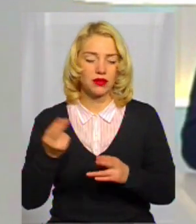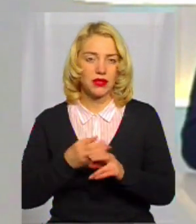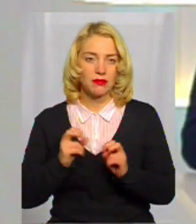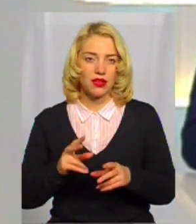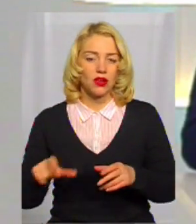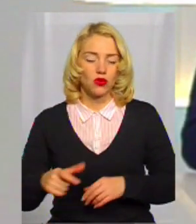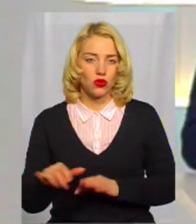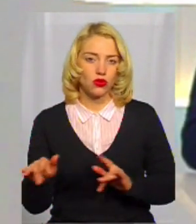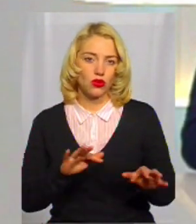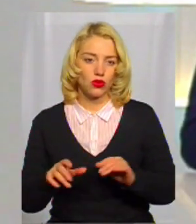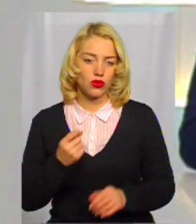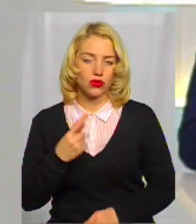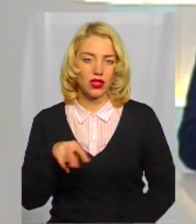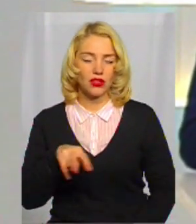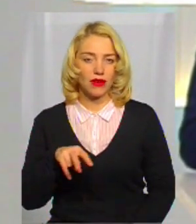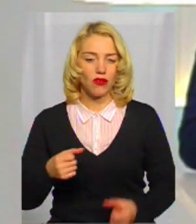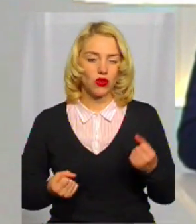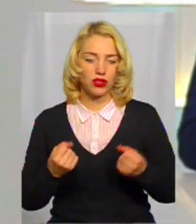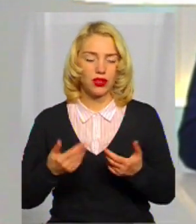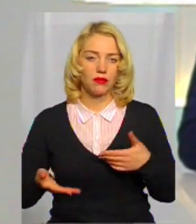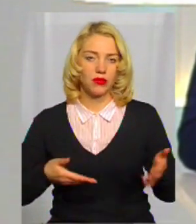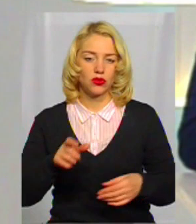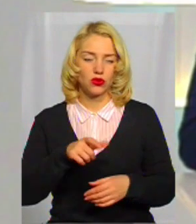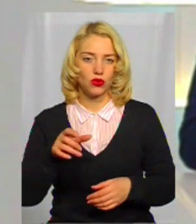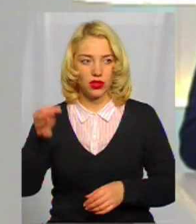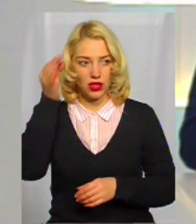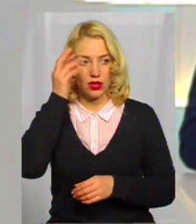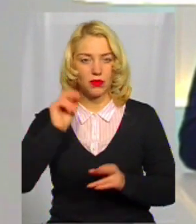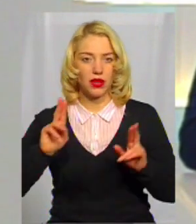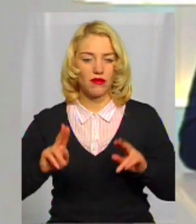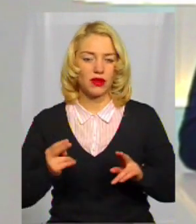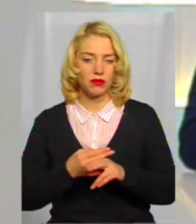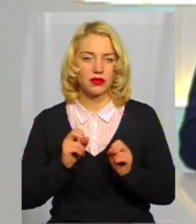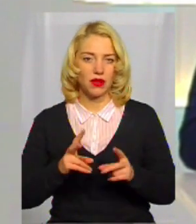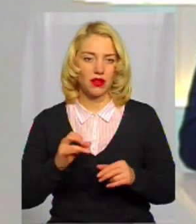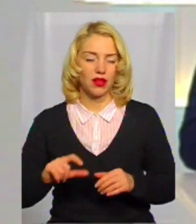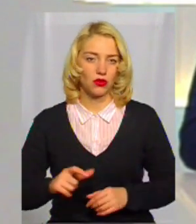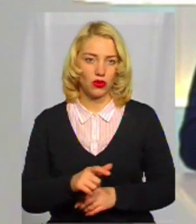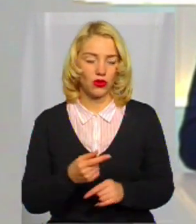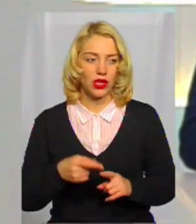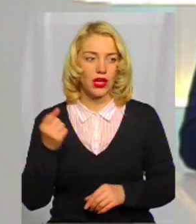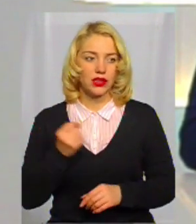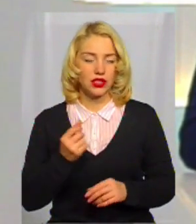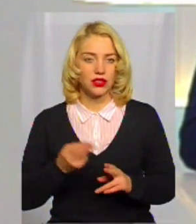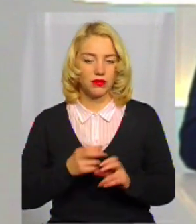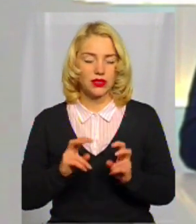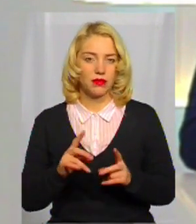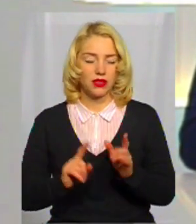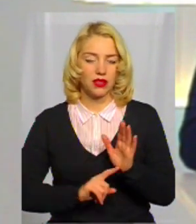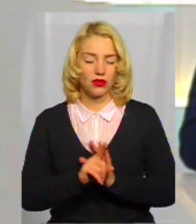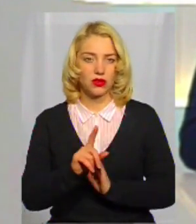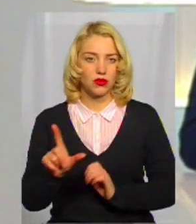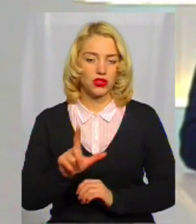руху. З 11 листопада водіям та пішоходам нагадують правила безпеки на дорогах. Тиждень безпеки розпочали